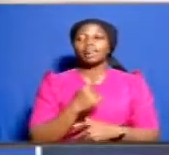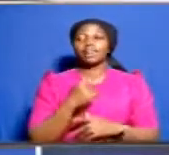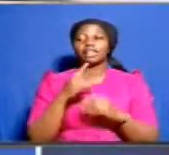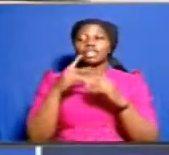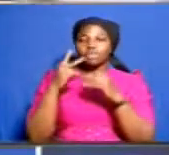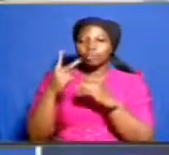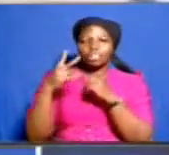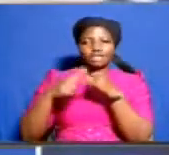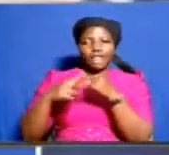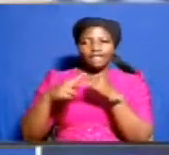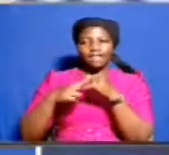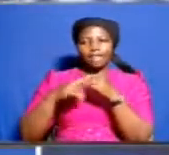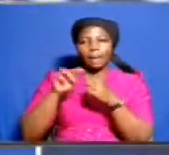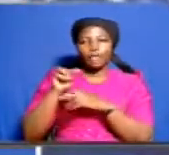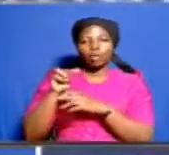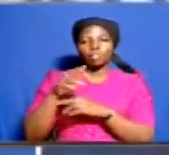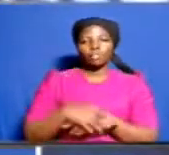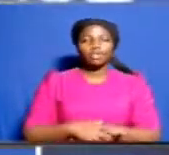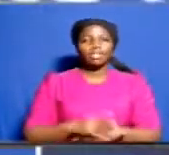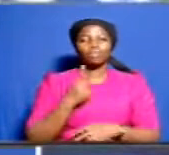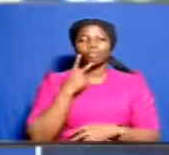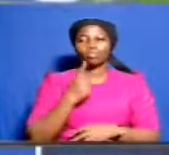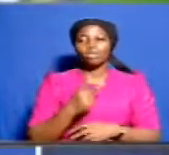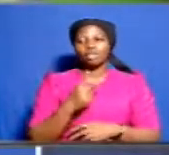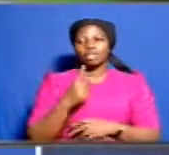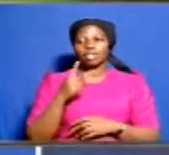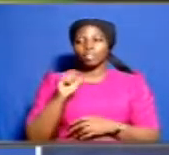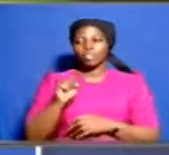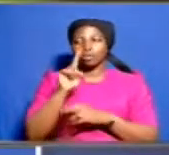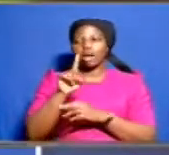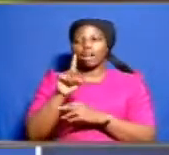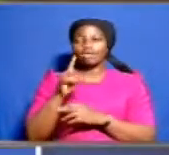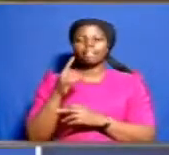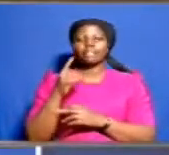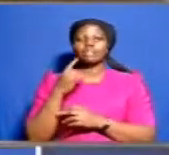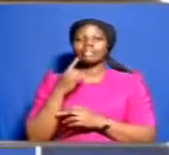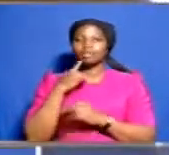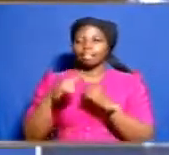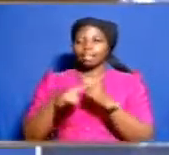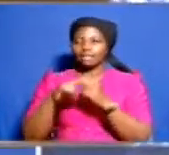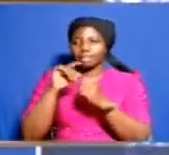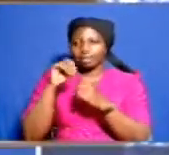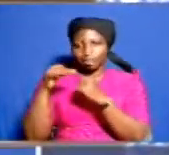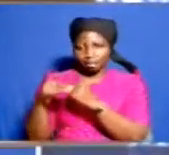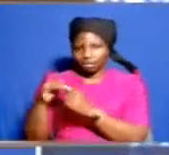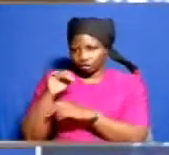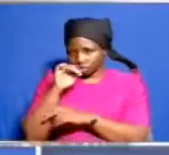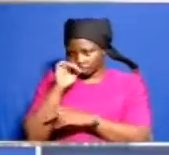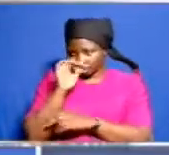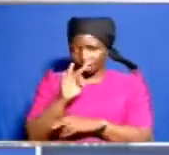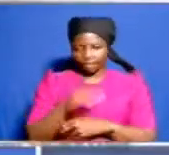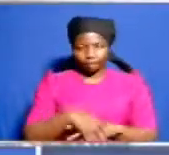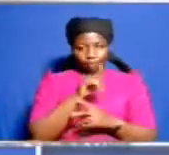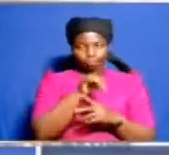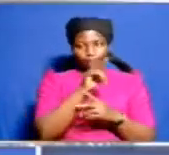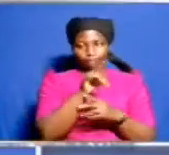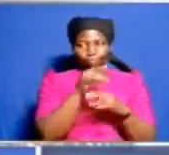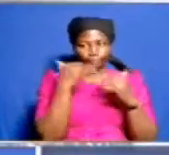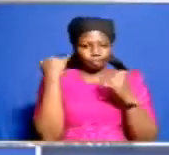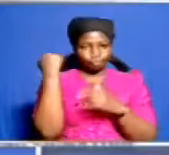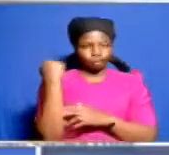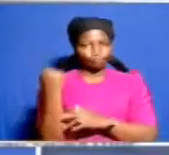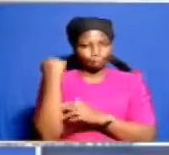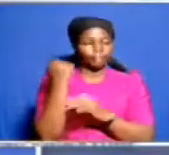127 laki 2 na 51 683. Mchezo huo wa kubashiri katikati ya wiki unashirikisha